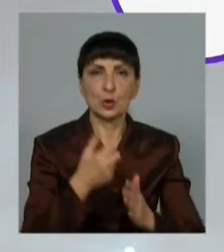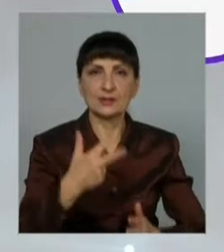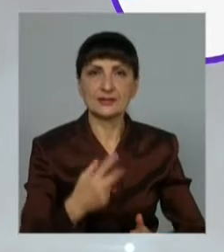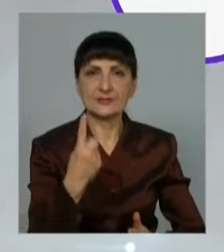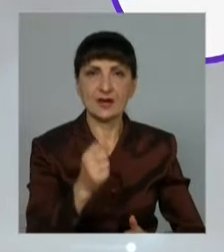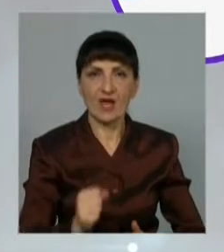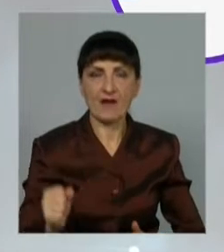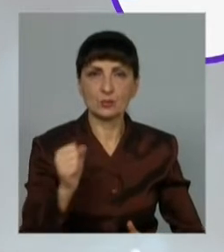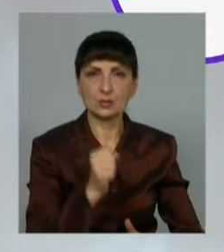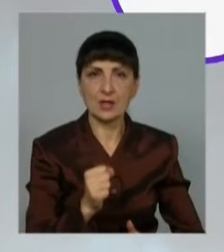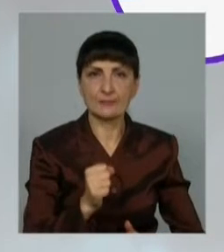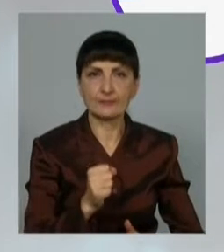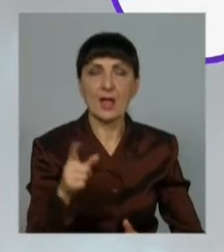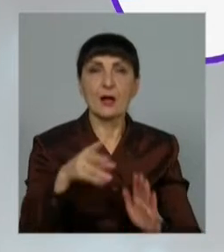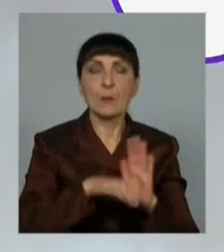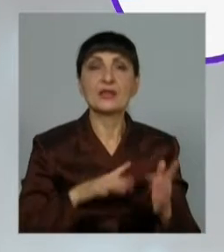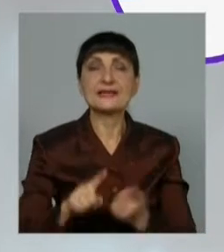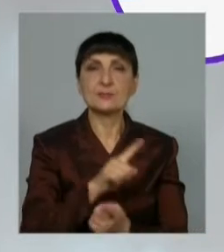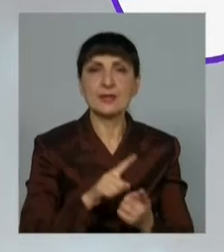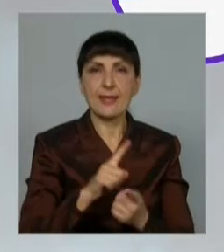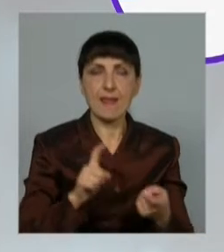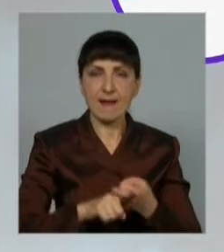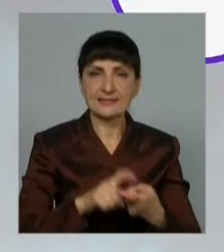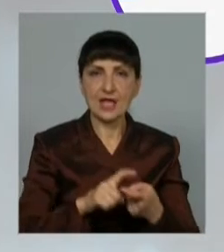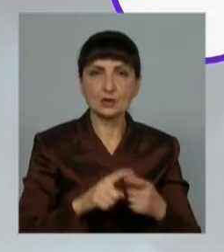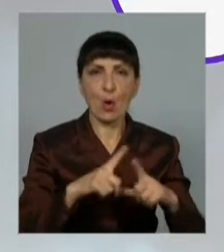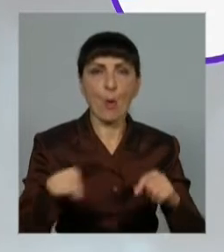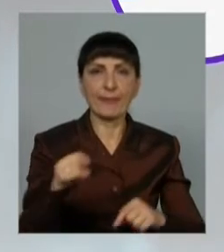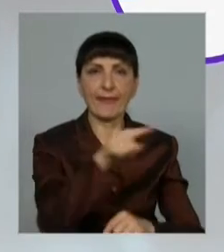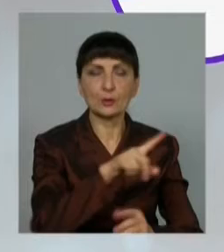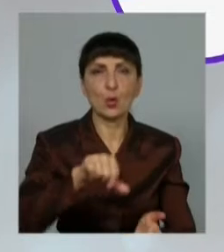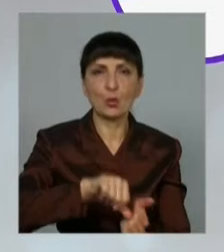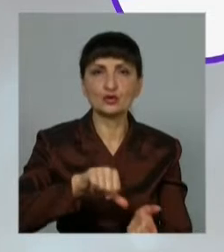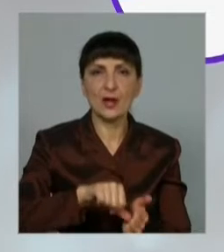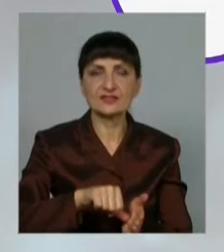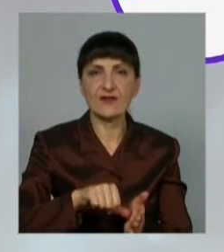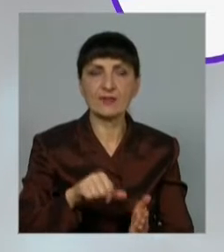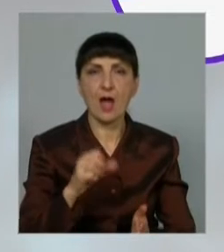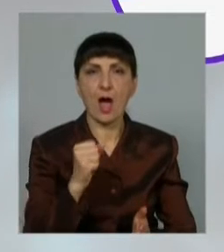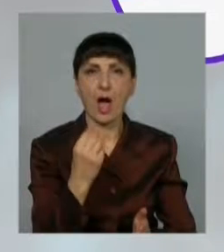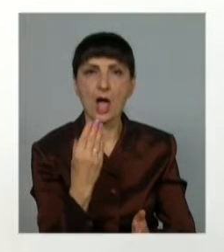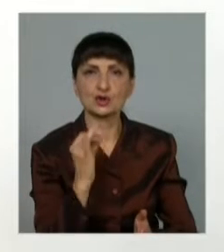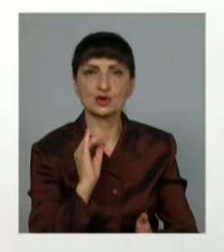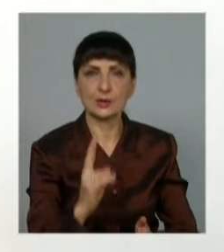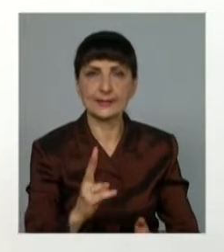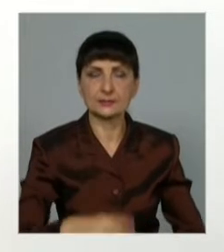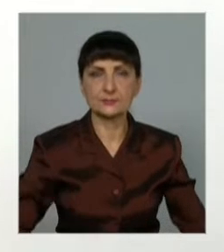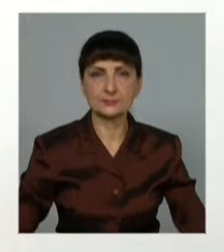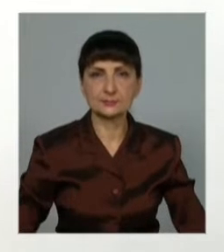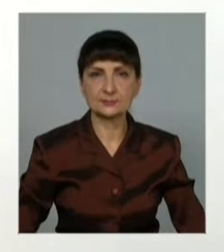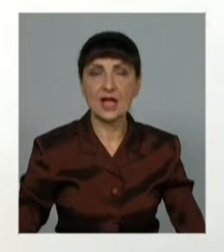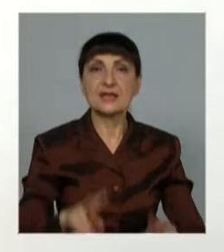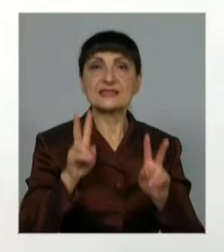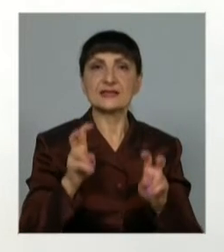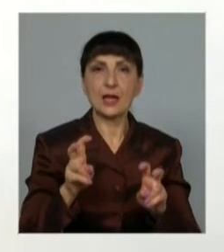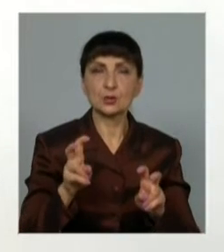августа. Там внесли изменения, касающиеся объектов, участвующих в проекте АШИК. Со статусом